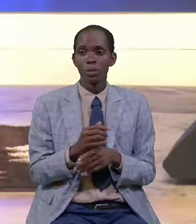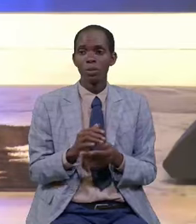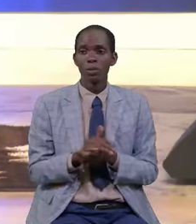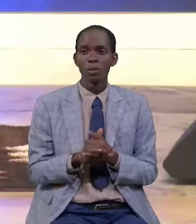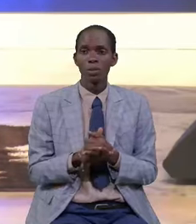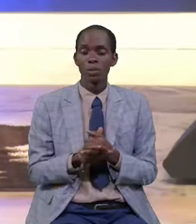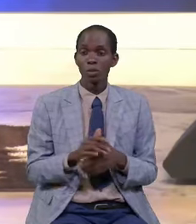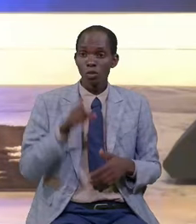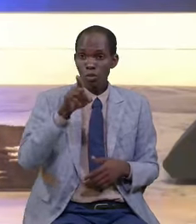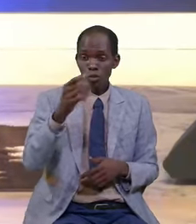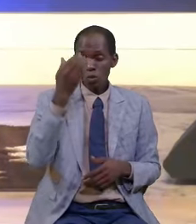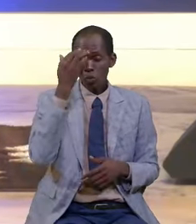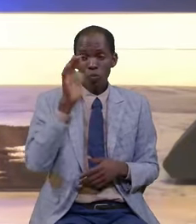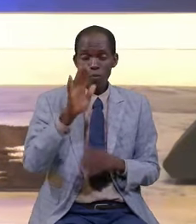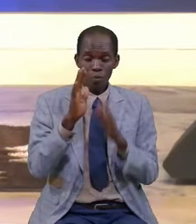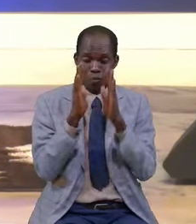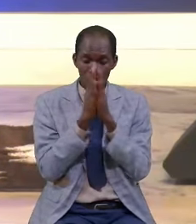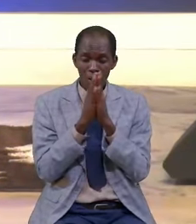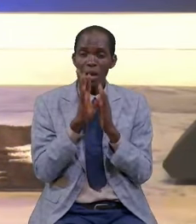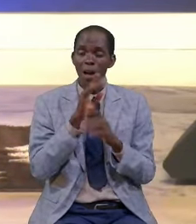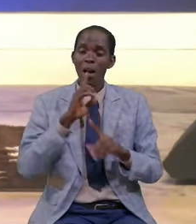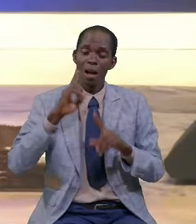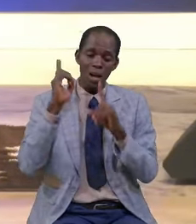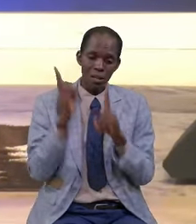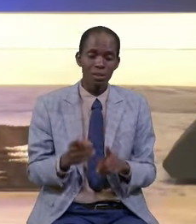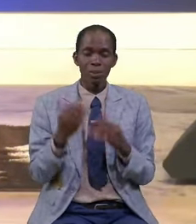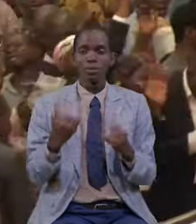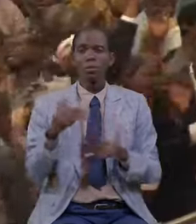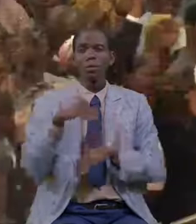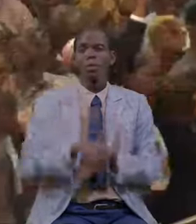Vous savez que vos prières sont exaucées ce soir.